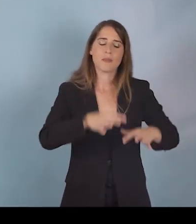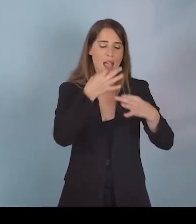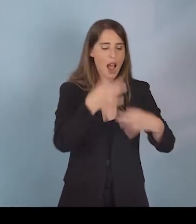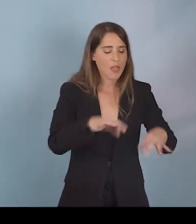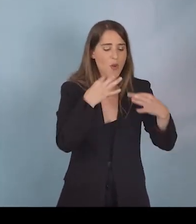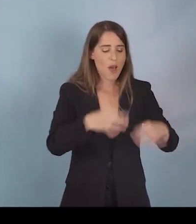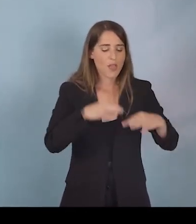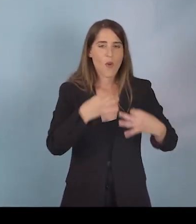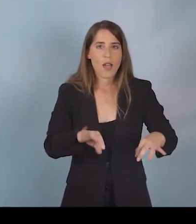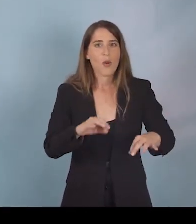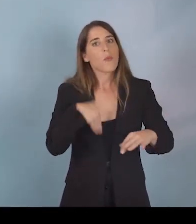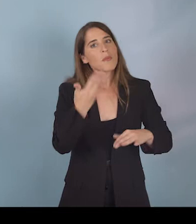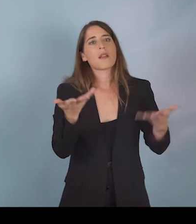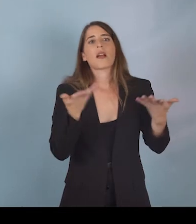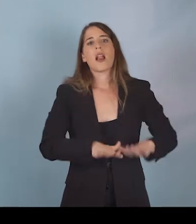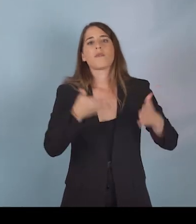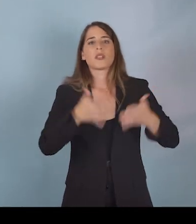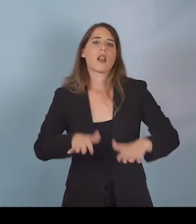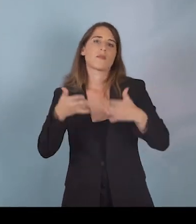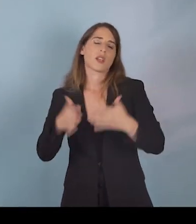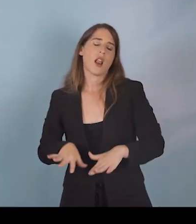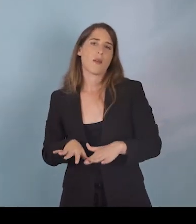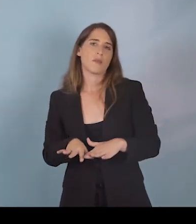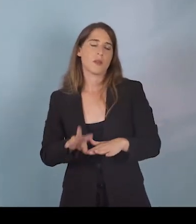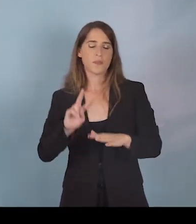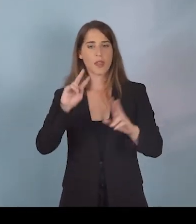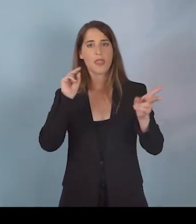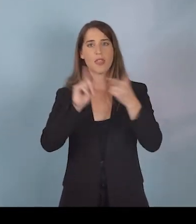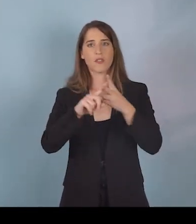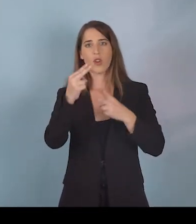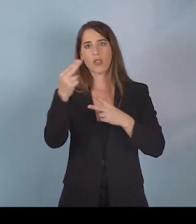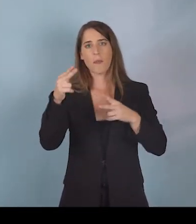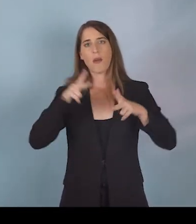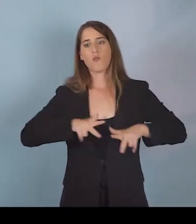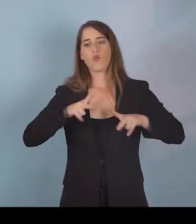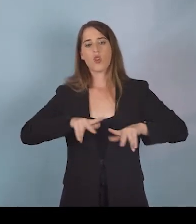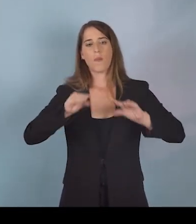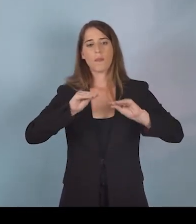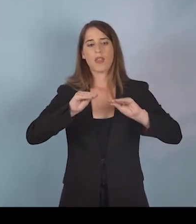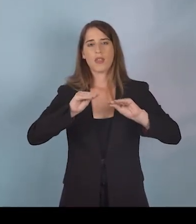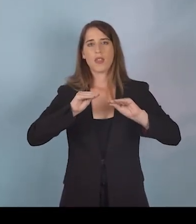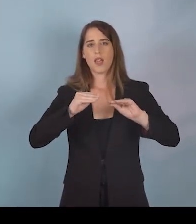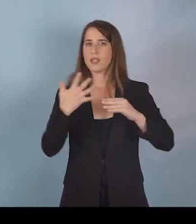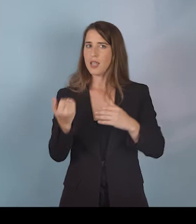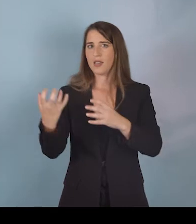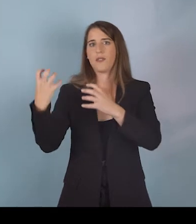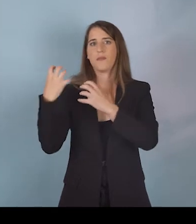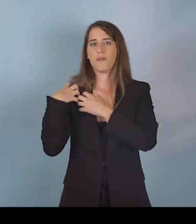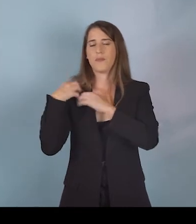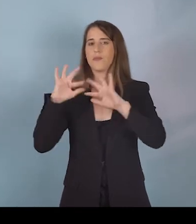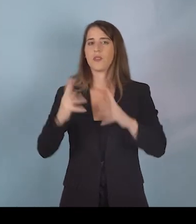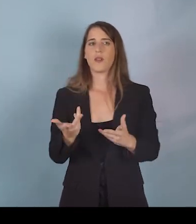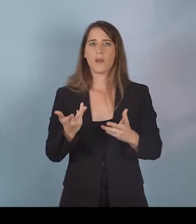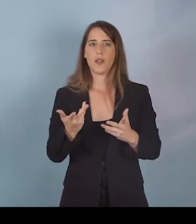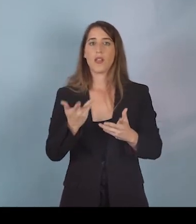ώστε να καλυφθούν κενά που υπάρχουν στην ελληνική νομοθεσία. Ένα δεύτερο θέμα που έχει αναλυφθεί από το Υπουργείο Παιδείας, γιατί άκουσα με